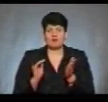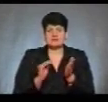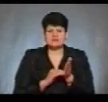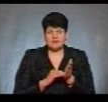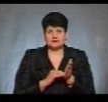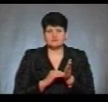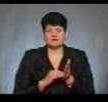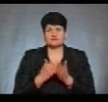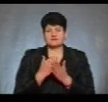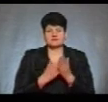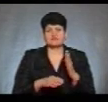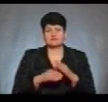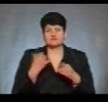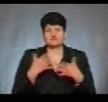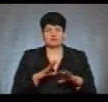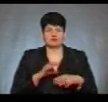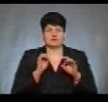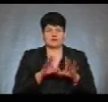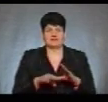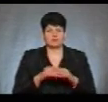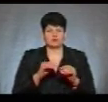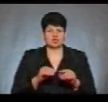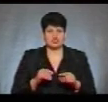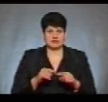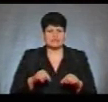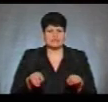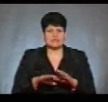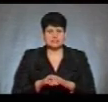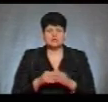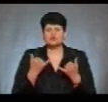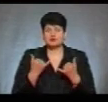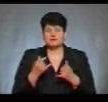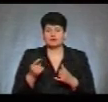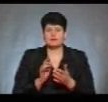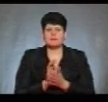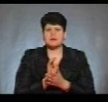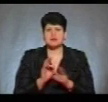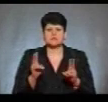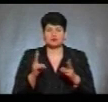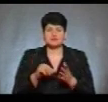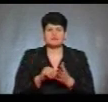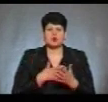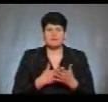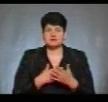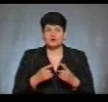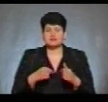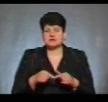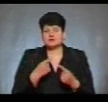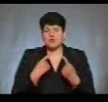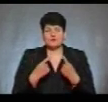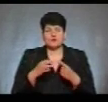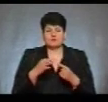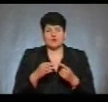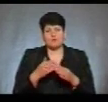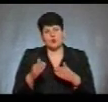відповідно списки виборців вже були передані на виборчу дільниці. Сьогодні в Тернопільському прес-клубі представники громадських організацій говорили про